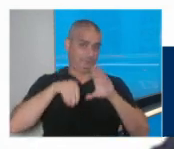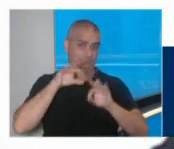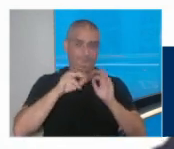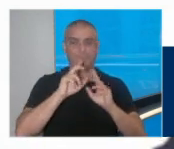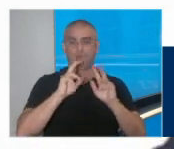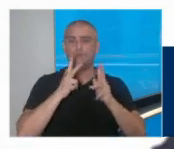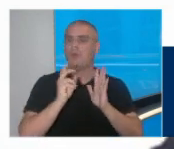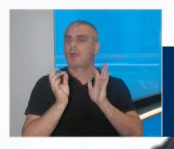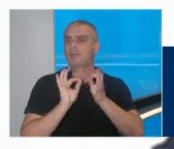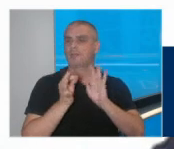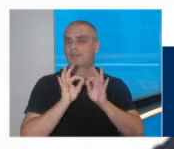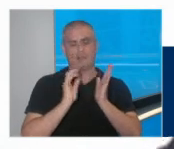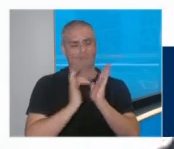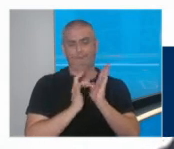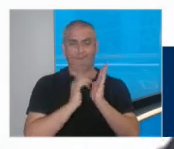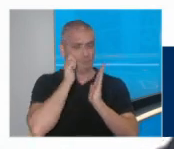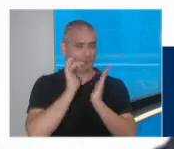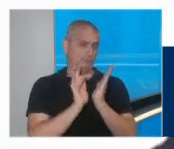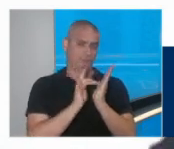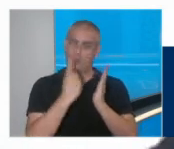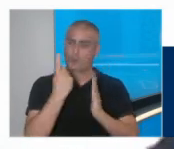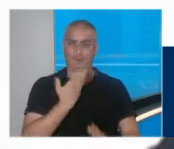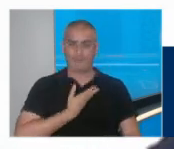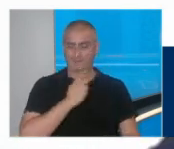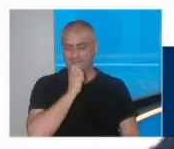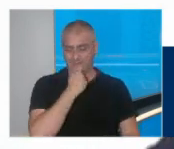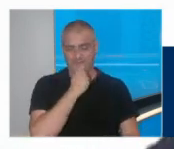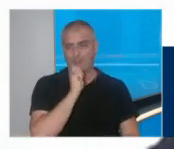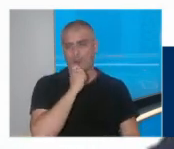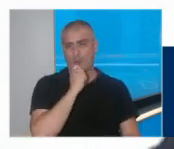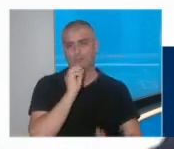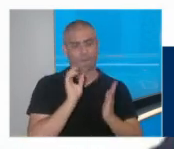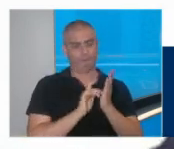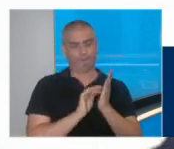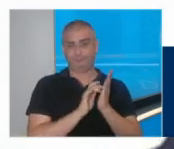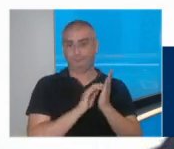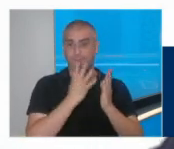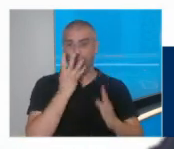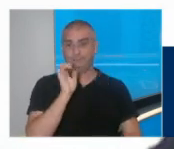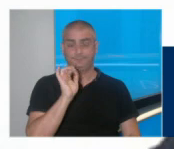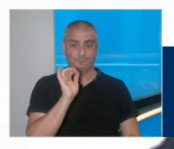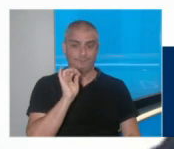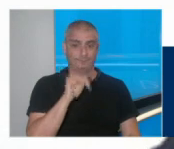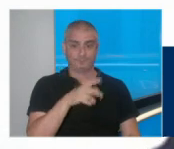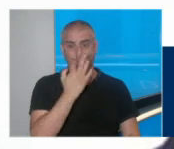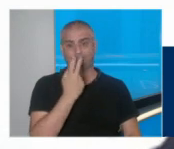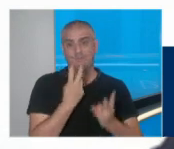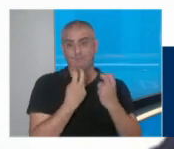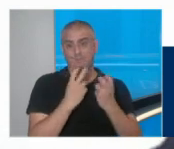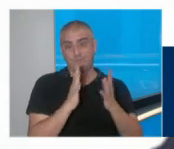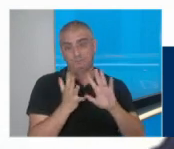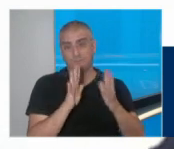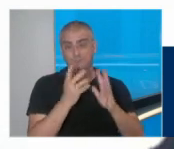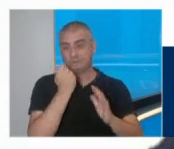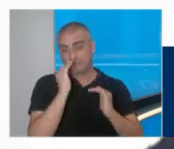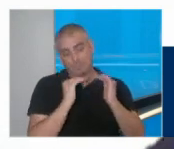בצורה דיגיטלית, מהמכשיר הנייד, כל אחד מקבל סיסמה וקוד. 40,000 זה מספר המתפקדים, פחות או יותר,